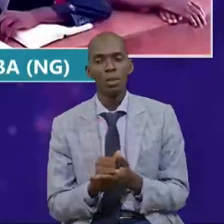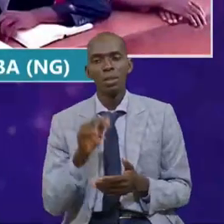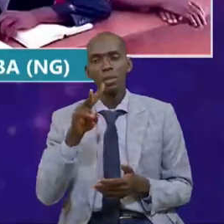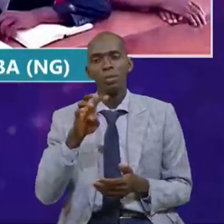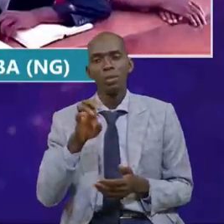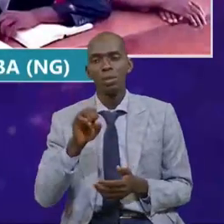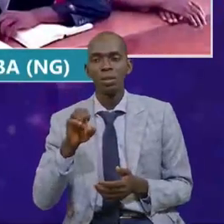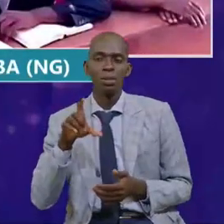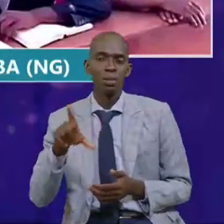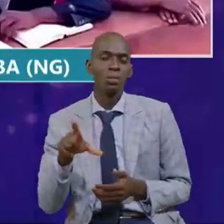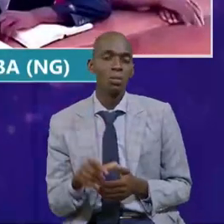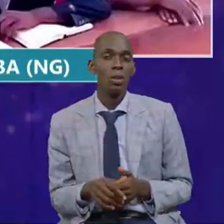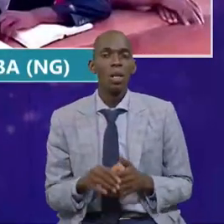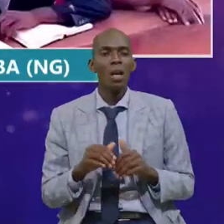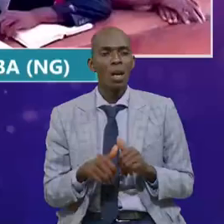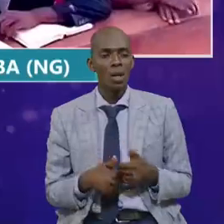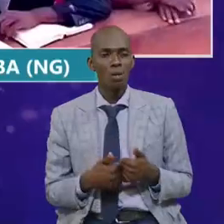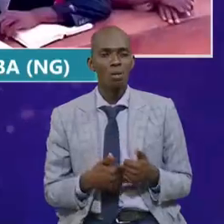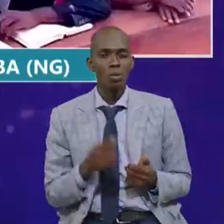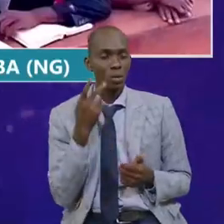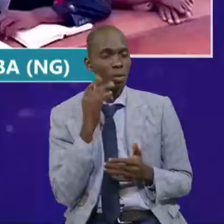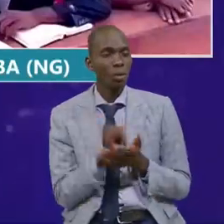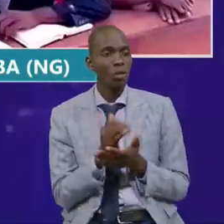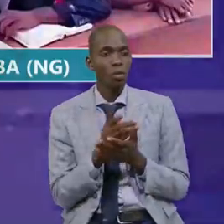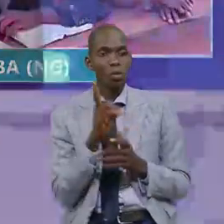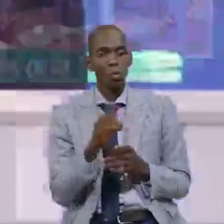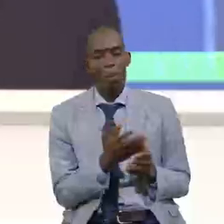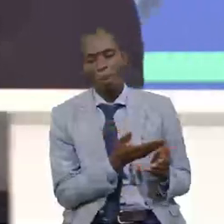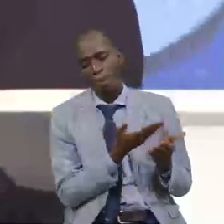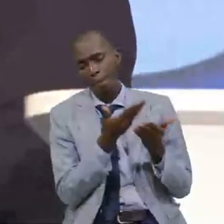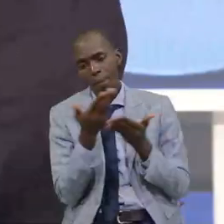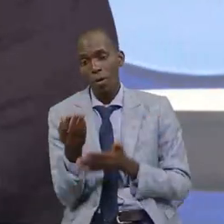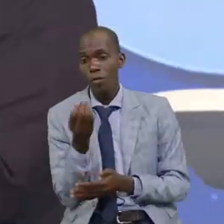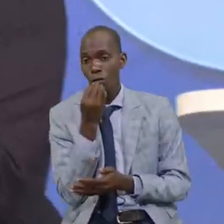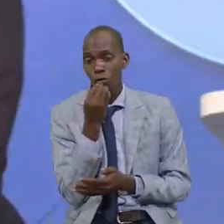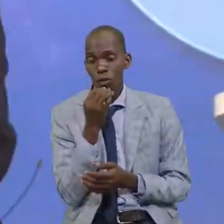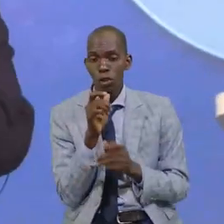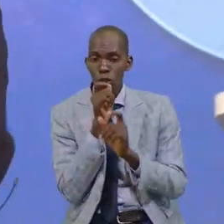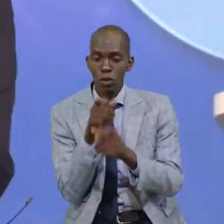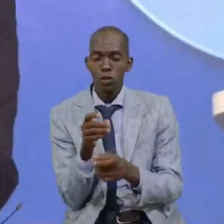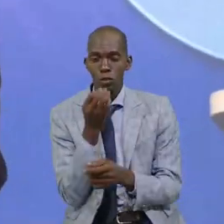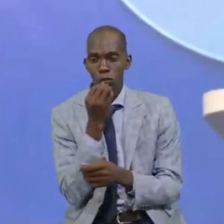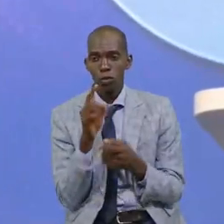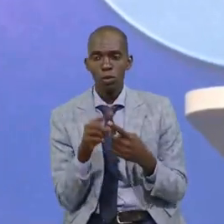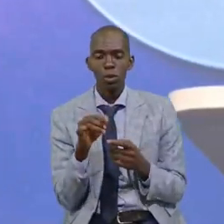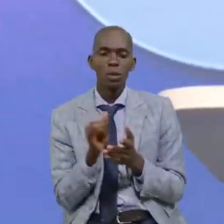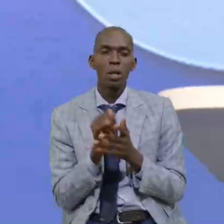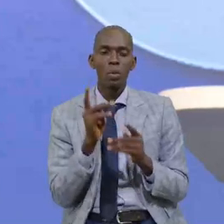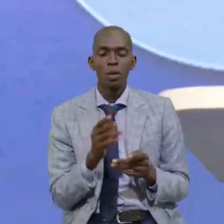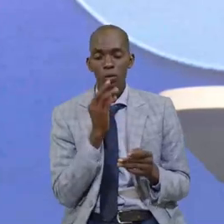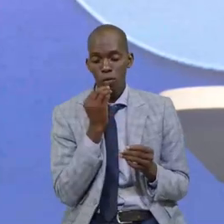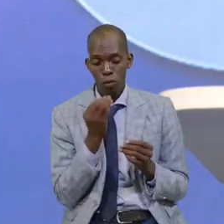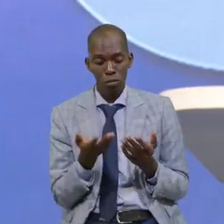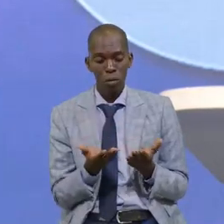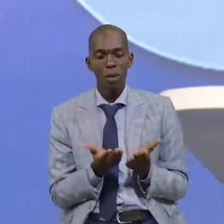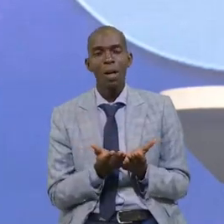vase. Comment vous aimez ça? Quelqu'un vous amène à manger et pendant qu'il vous apporte la nourriture, il parle.